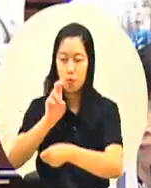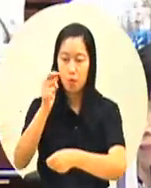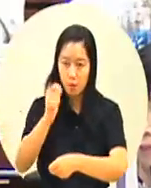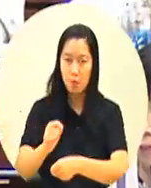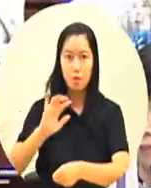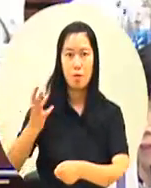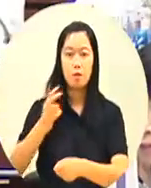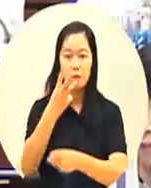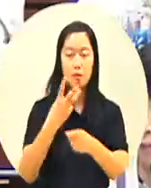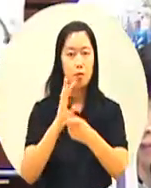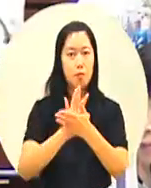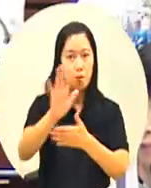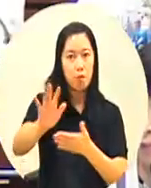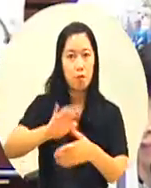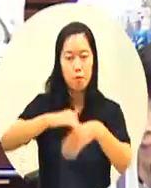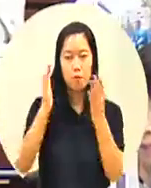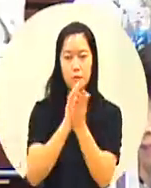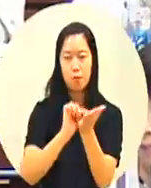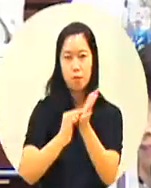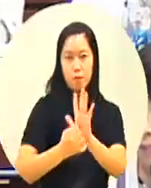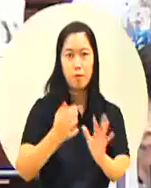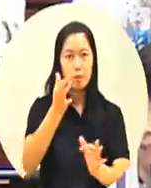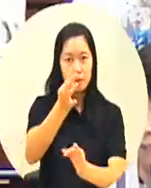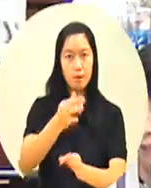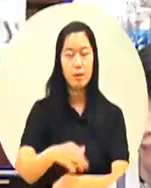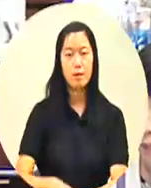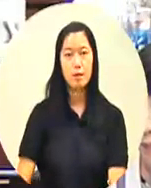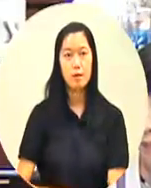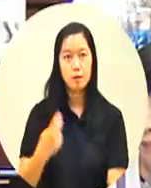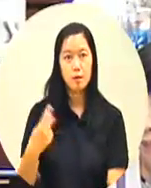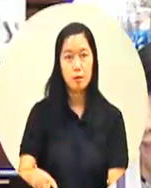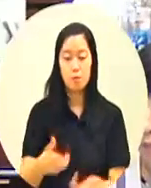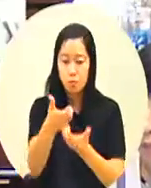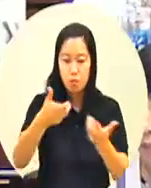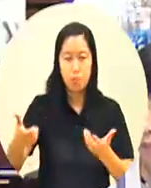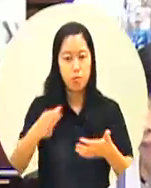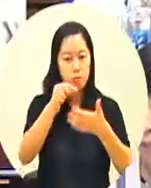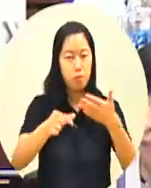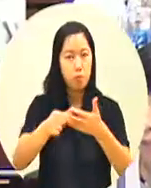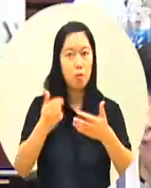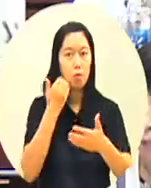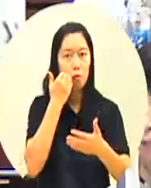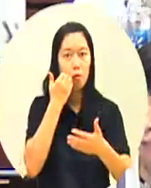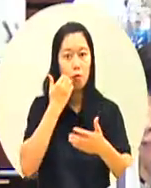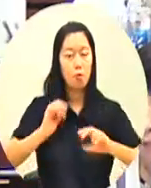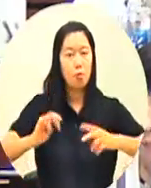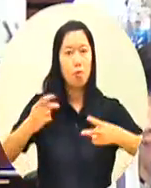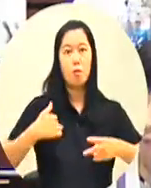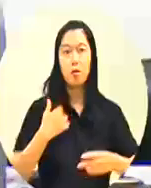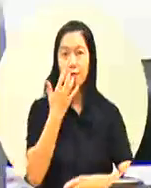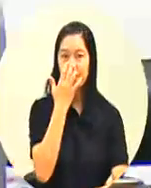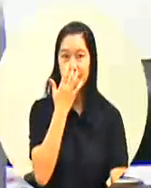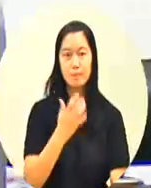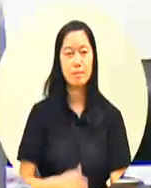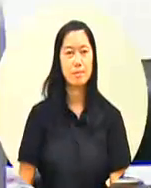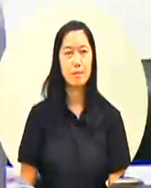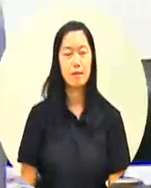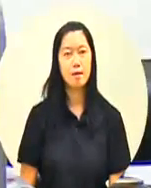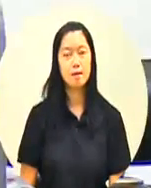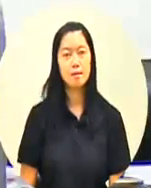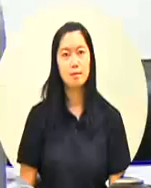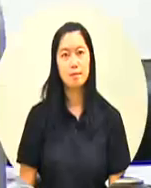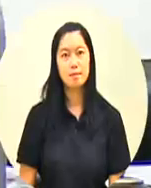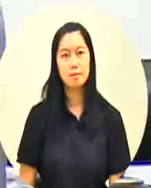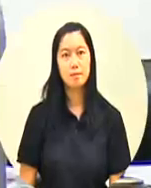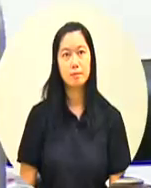会整个呈现出来。如果依照现在的分配办法，如果办法改了，我就不知道。 好，谢谢。那